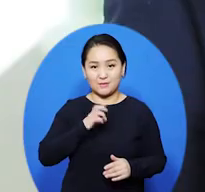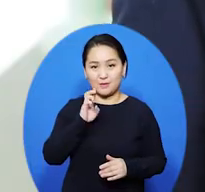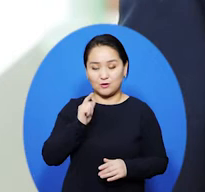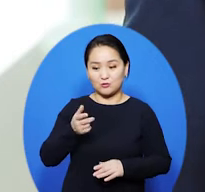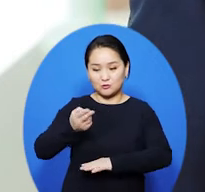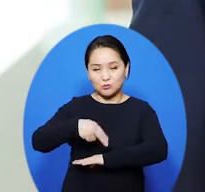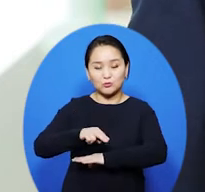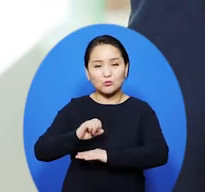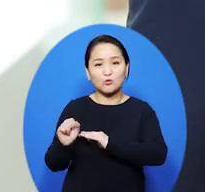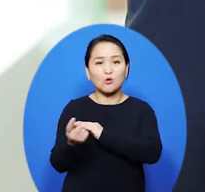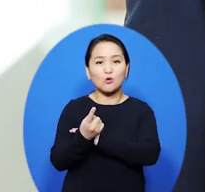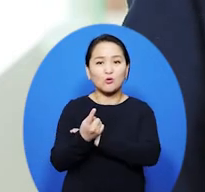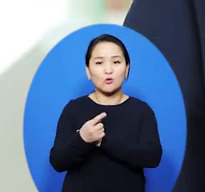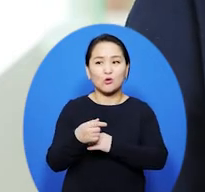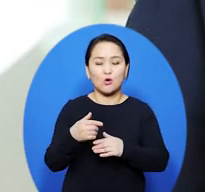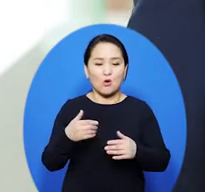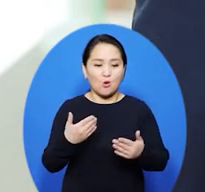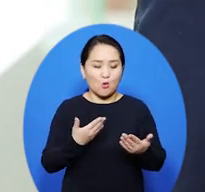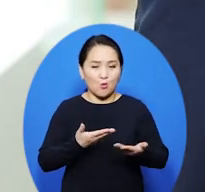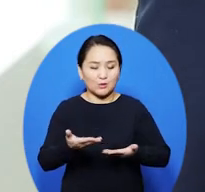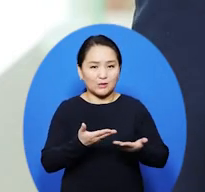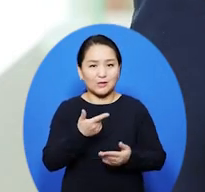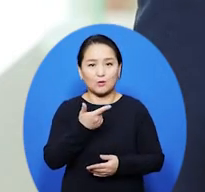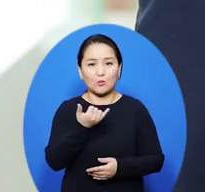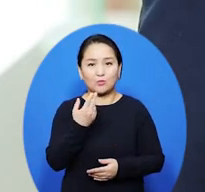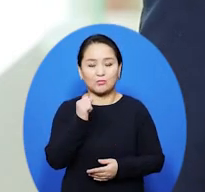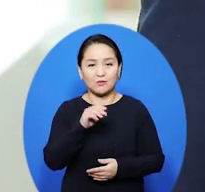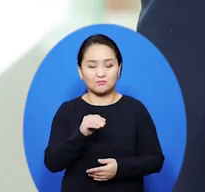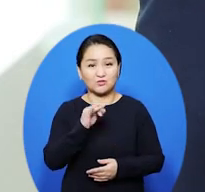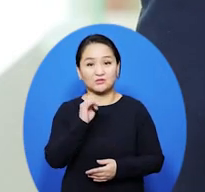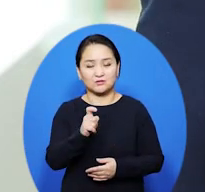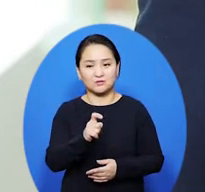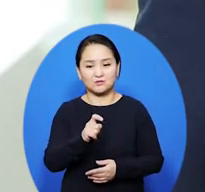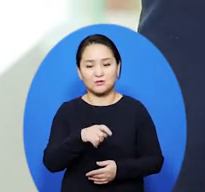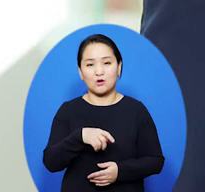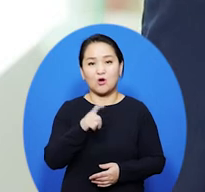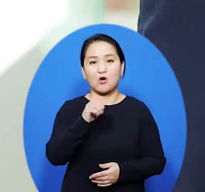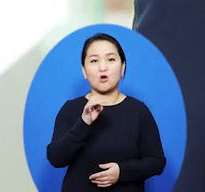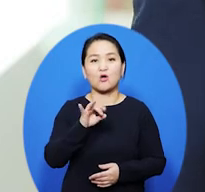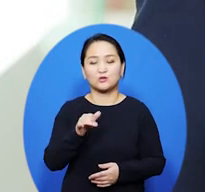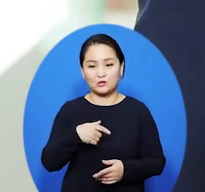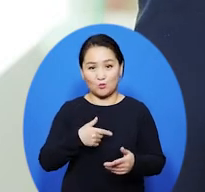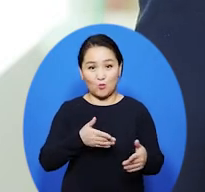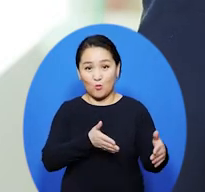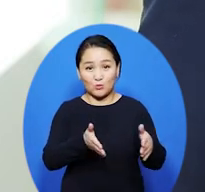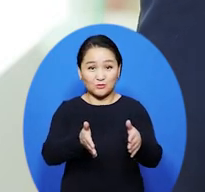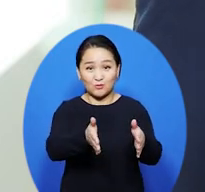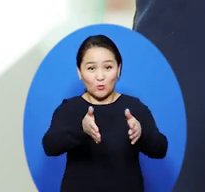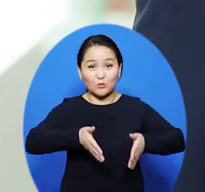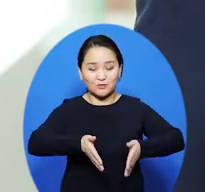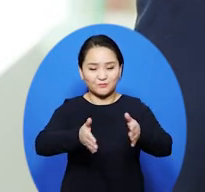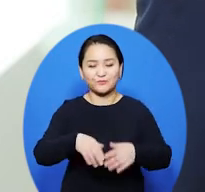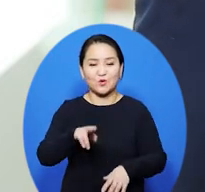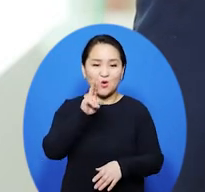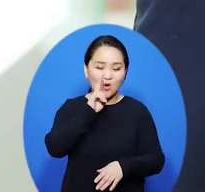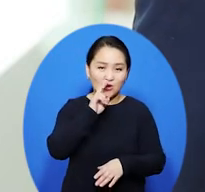бол Баянгол дүүрэг өөрөө онцлог нь болохоор нөгөө худалдааны гудамж их маягтай ба шаху одоо ороолын гудамж байдаг. Энд дээр дэлгүүр үйлчилгээ,